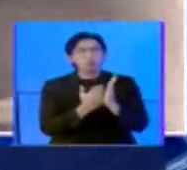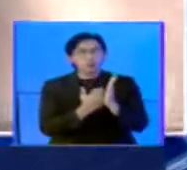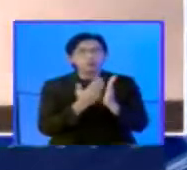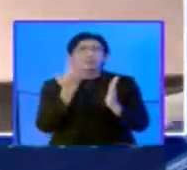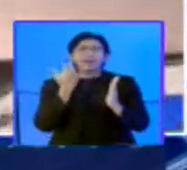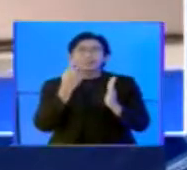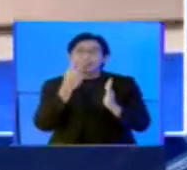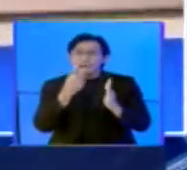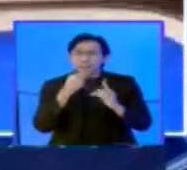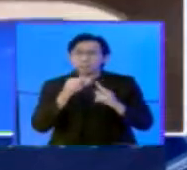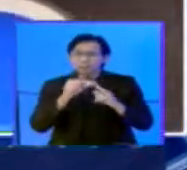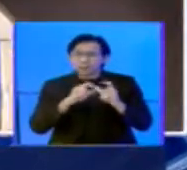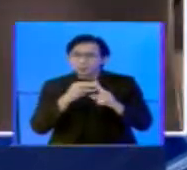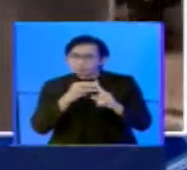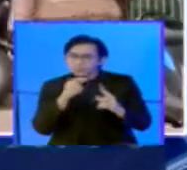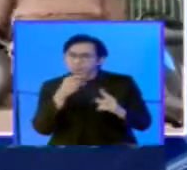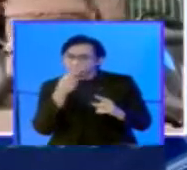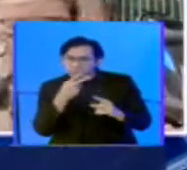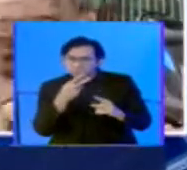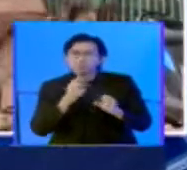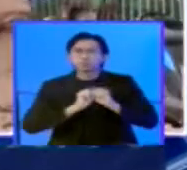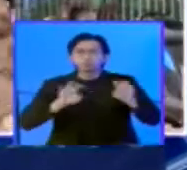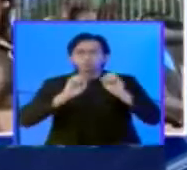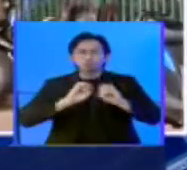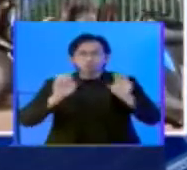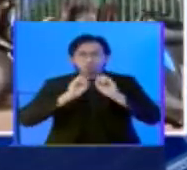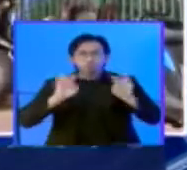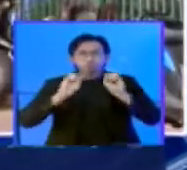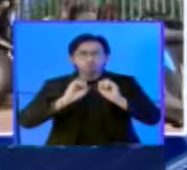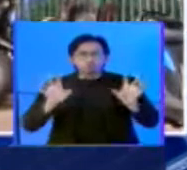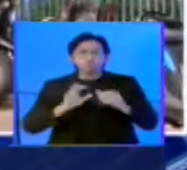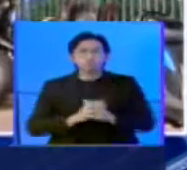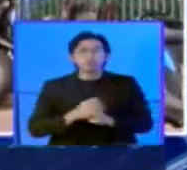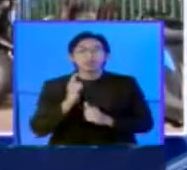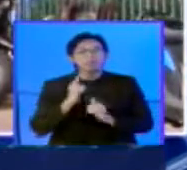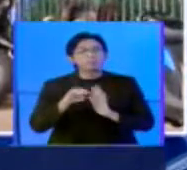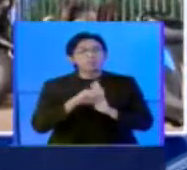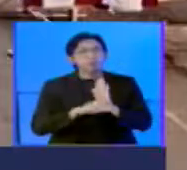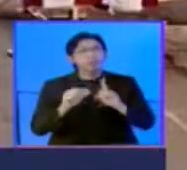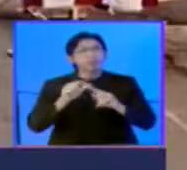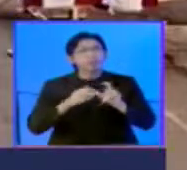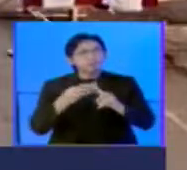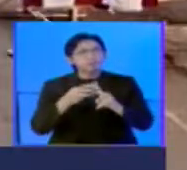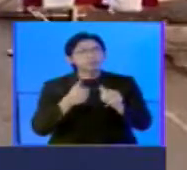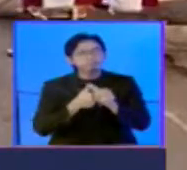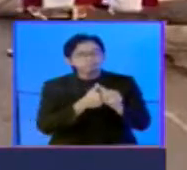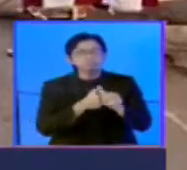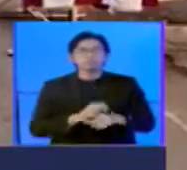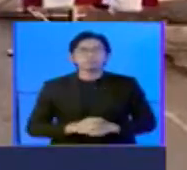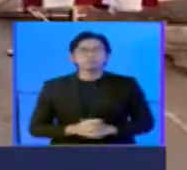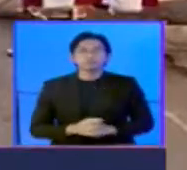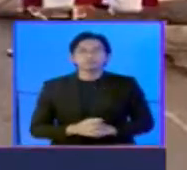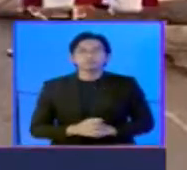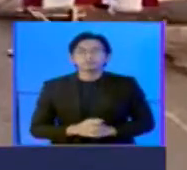Satpol PP sedang berpatroli dan juga memberikan sosialisasi untuk melakukan aturan PSB kemudian mereka juga